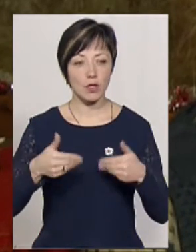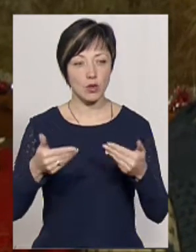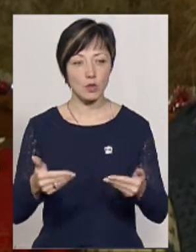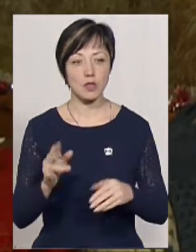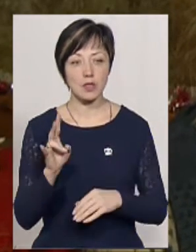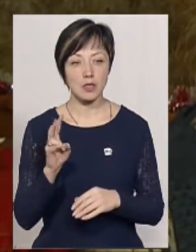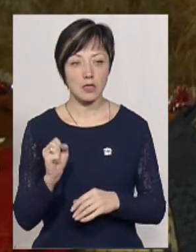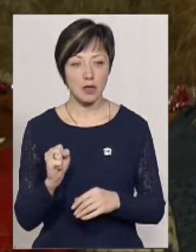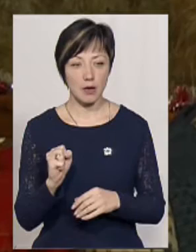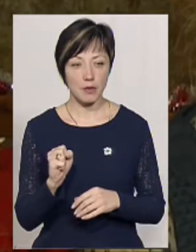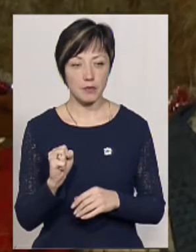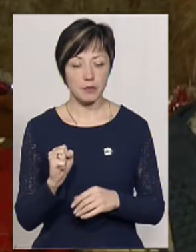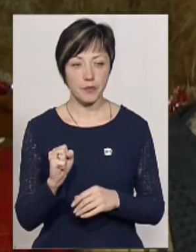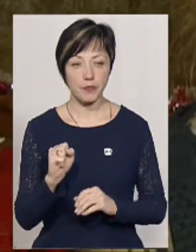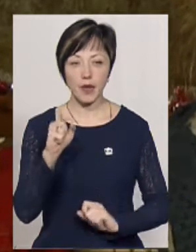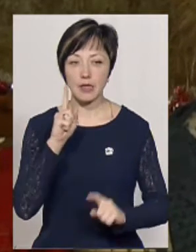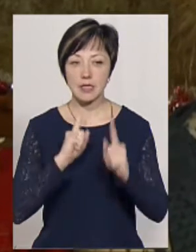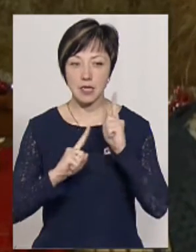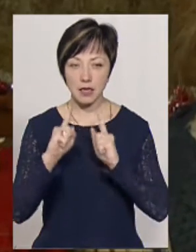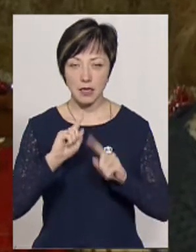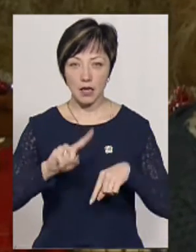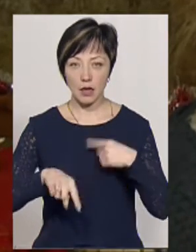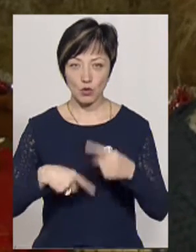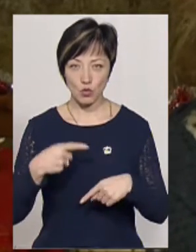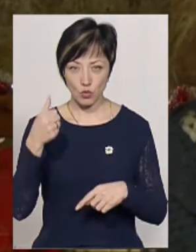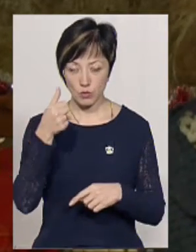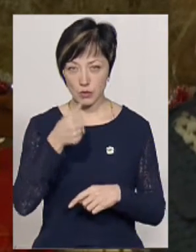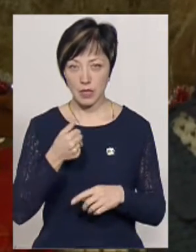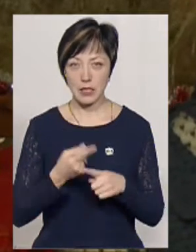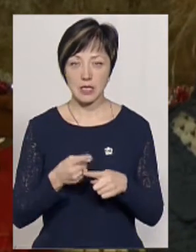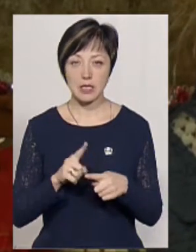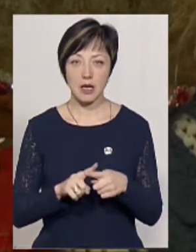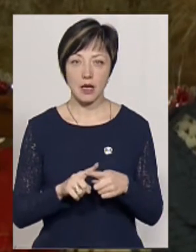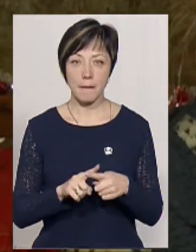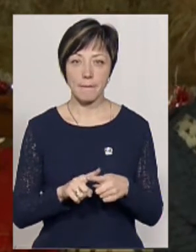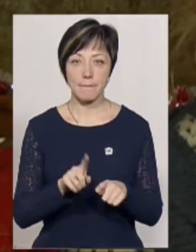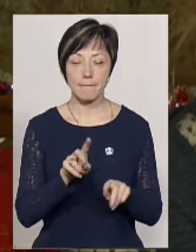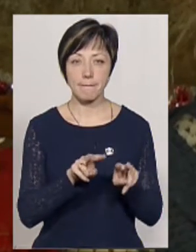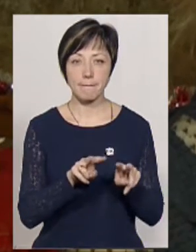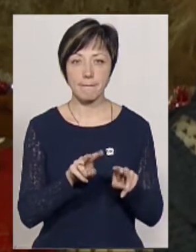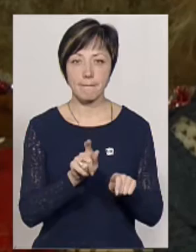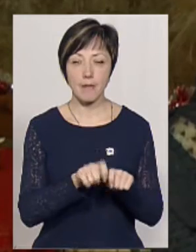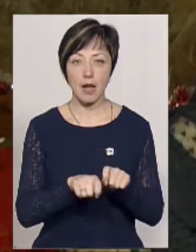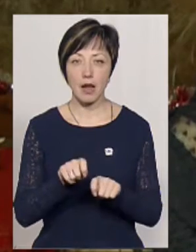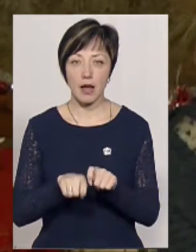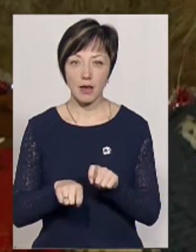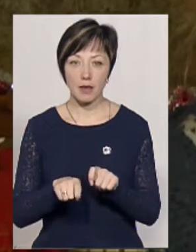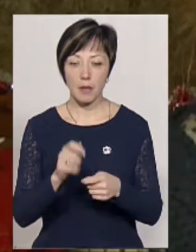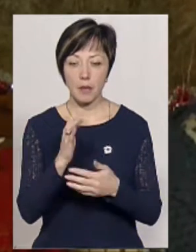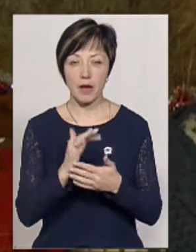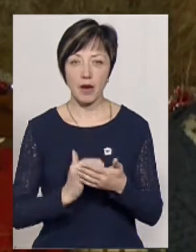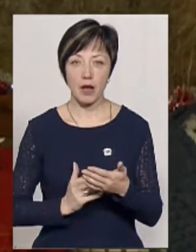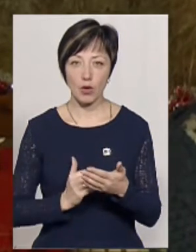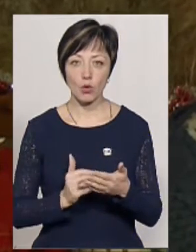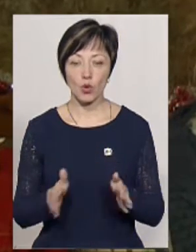на сесію, на наступну. Це перегляд переліку доріг,